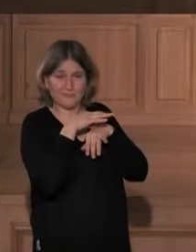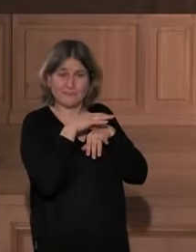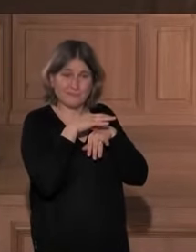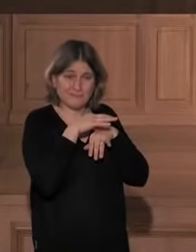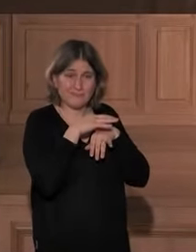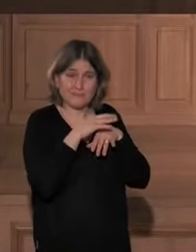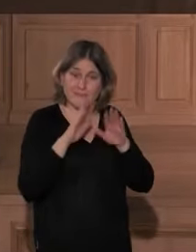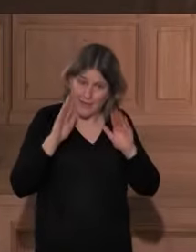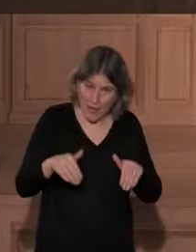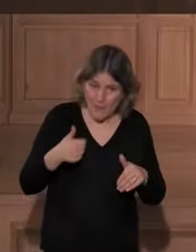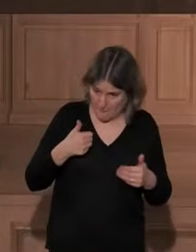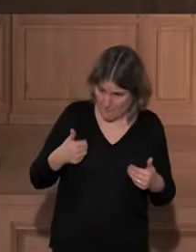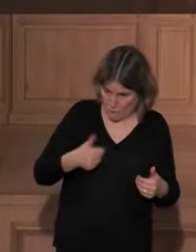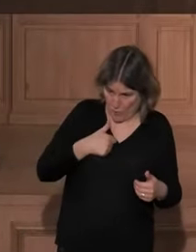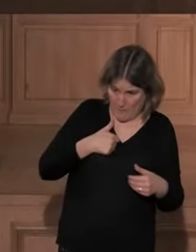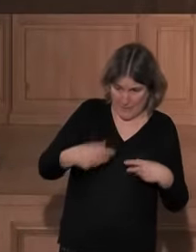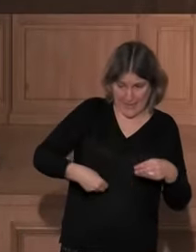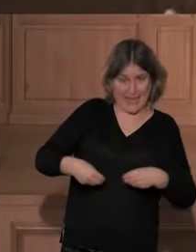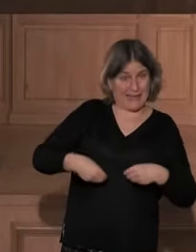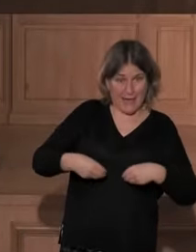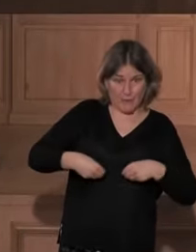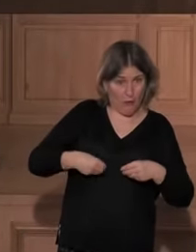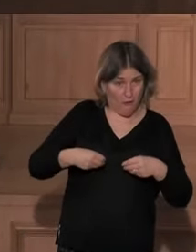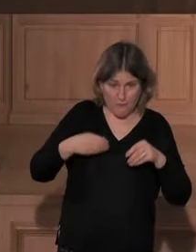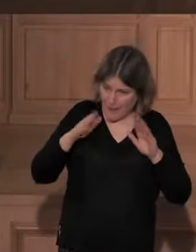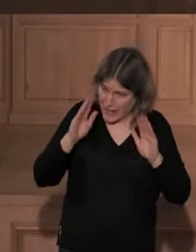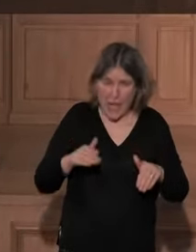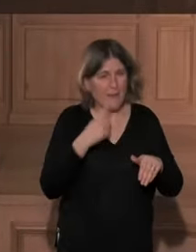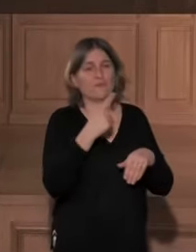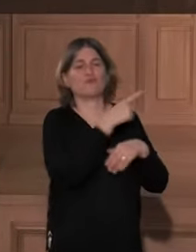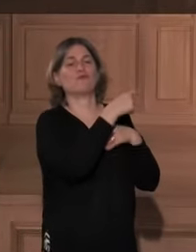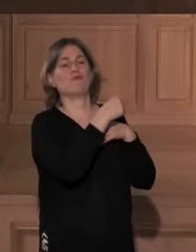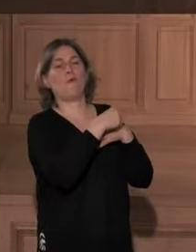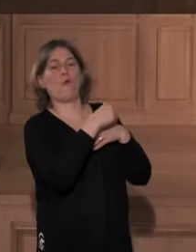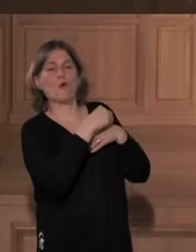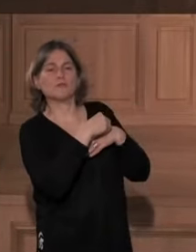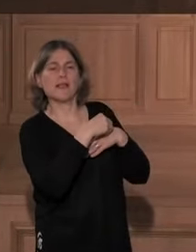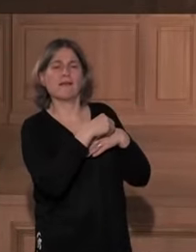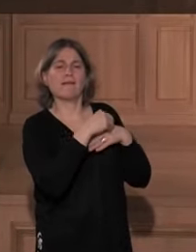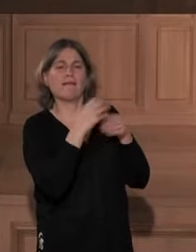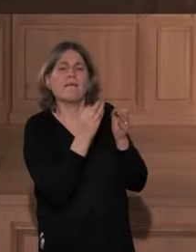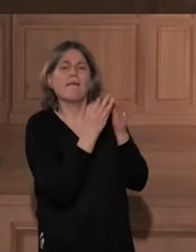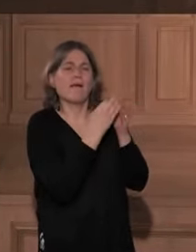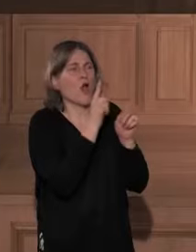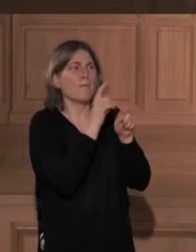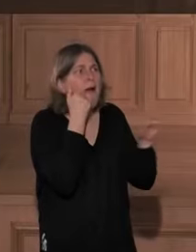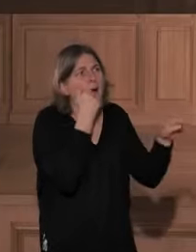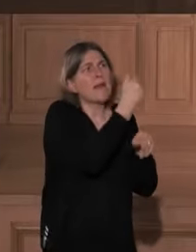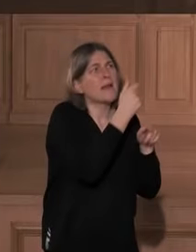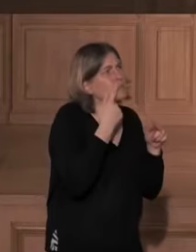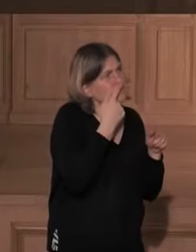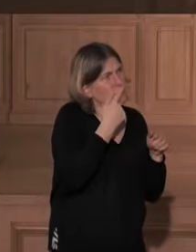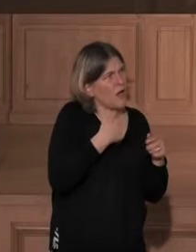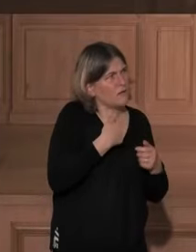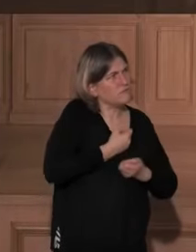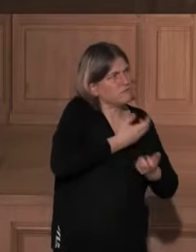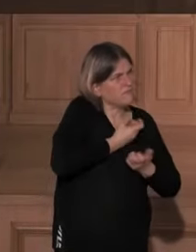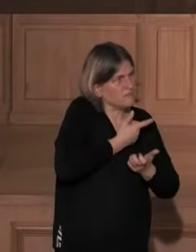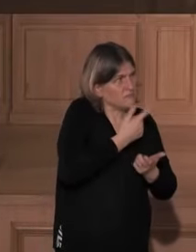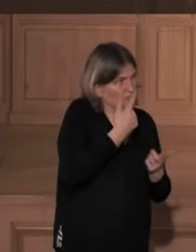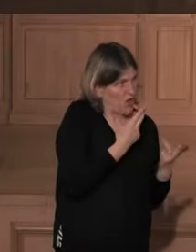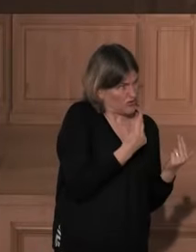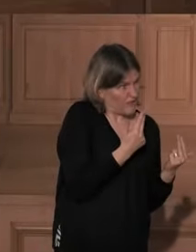tout, je suis directeur avec Stéphane dans la direction générale, mais j'ai toujours besoin de temps en temps d'appeler Moïse pour vérifier si tout va bien à l'intérieur.